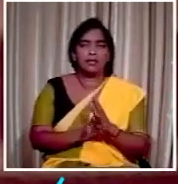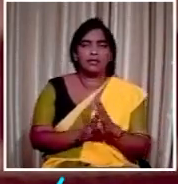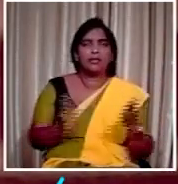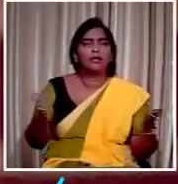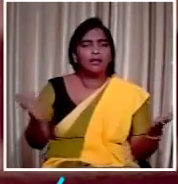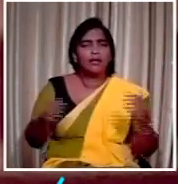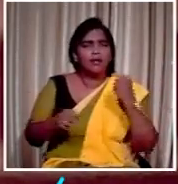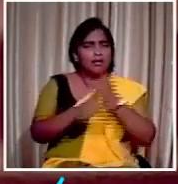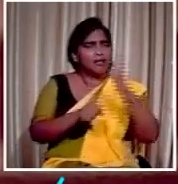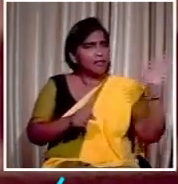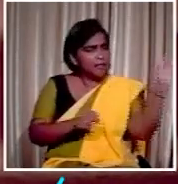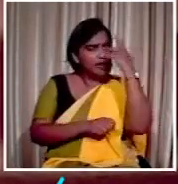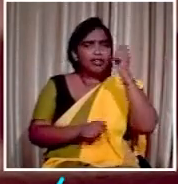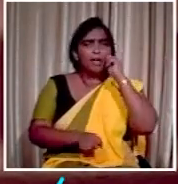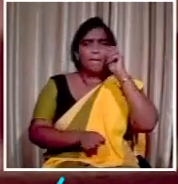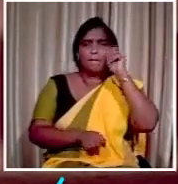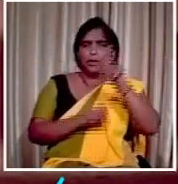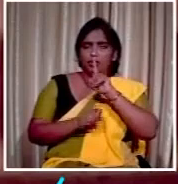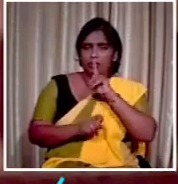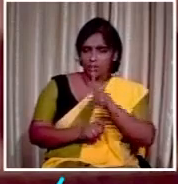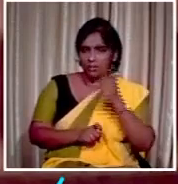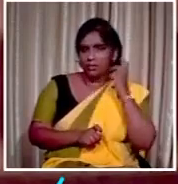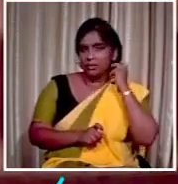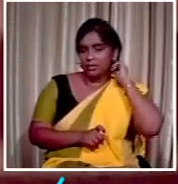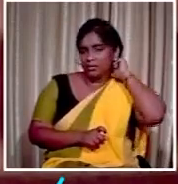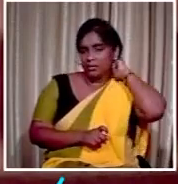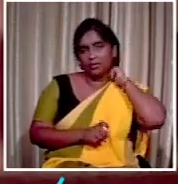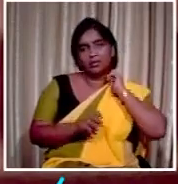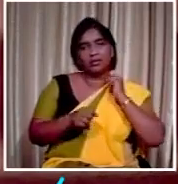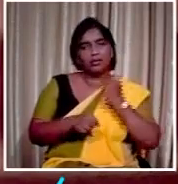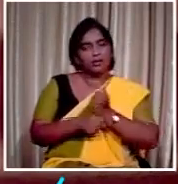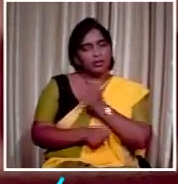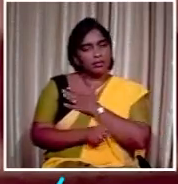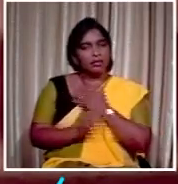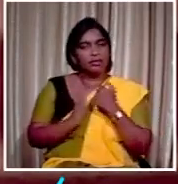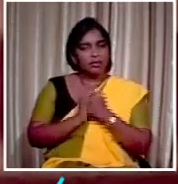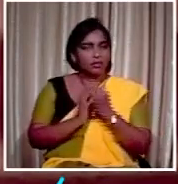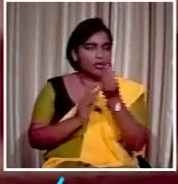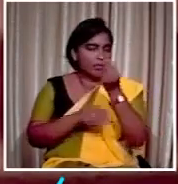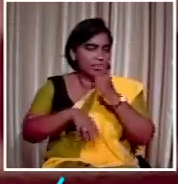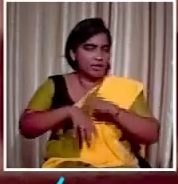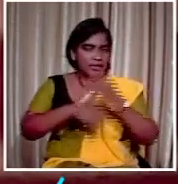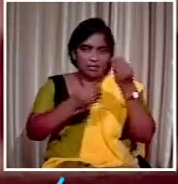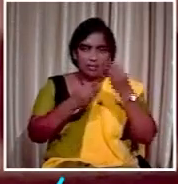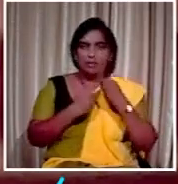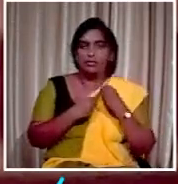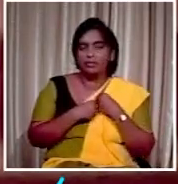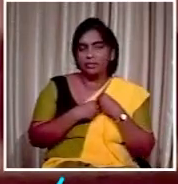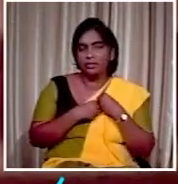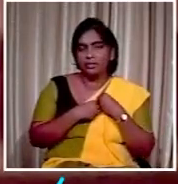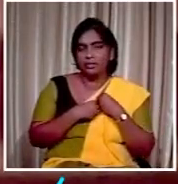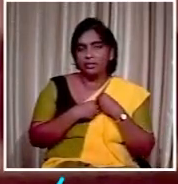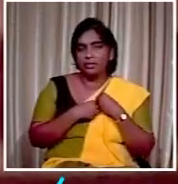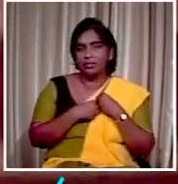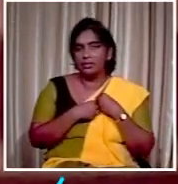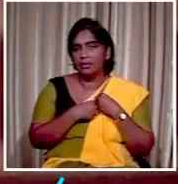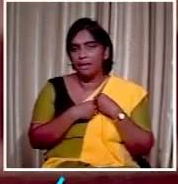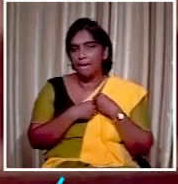ආණ්ඩුව යන්නයි කියලා මිනිසු කියන්නේ ගරු මුලසුන ඔබන මන්ත්‍රීතුමීනි මට පුංචි කාලයක් දෙන්න මේක මට කාලය